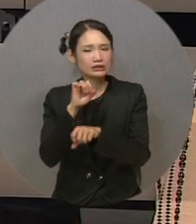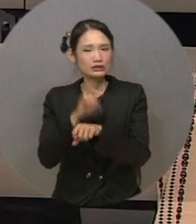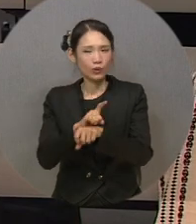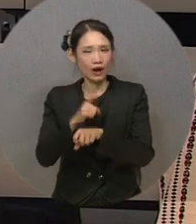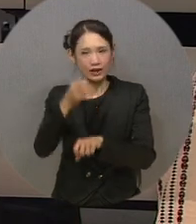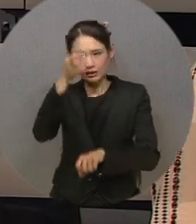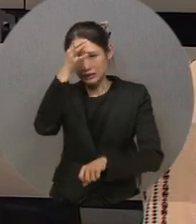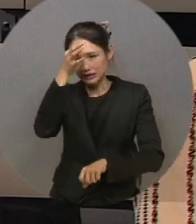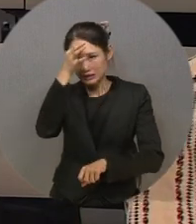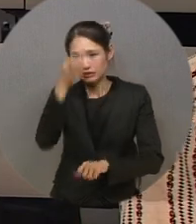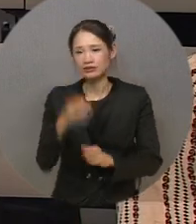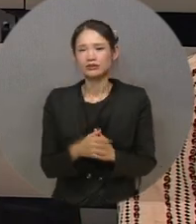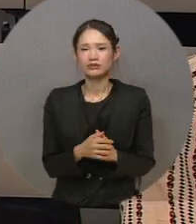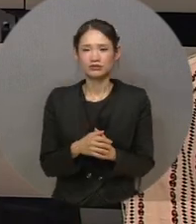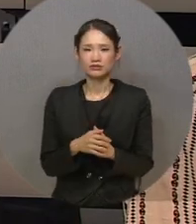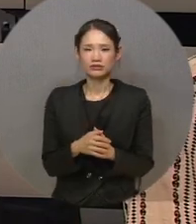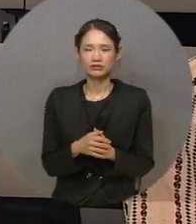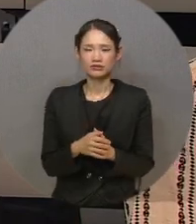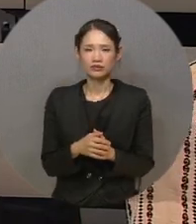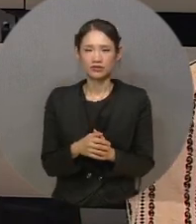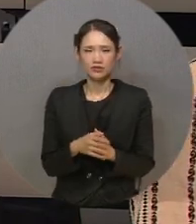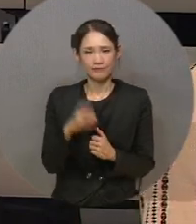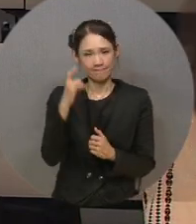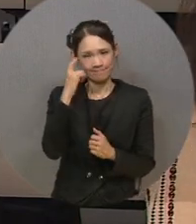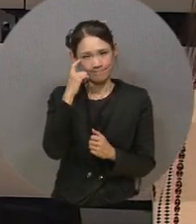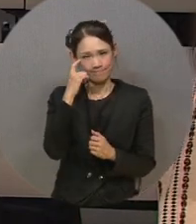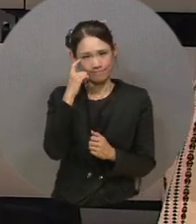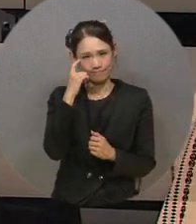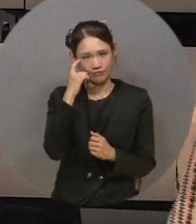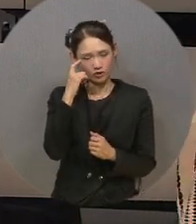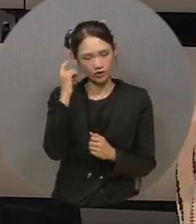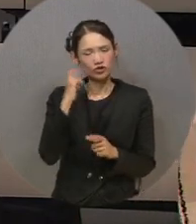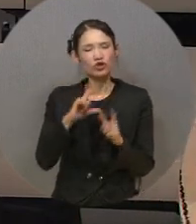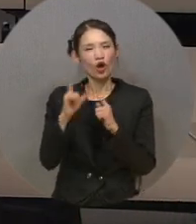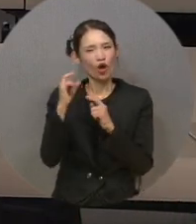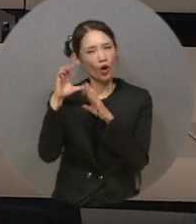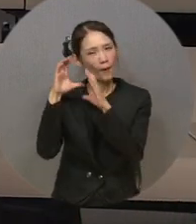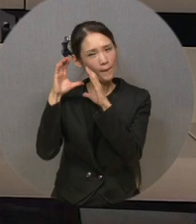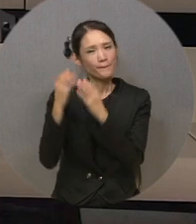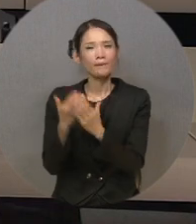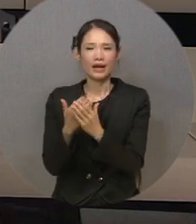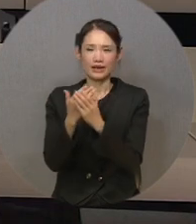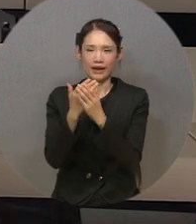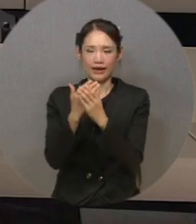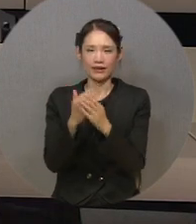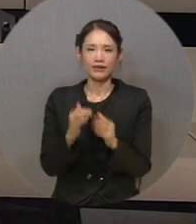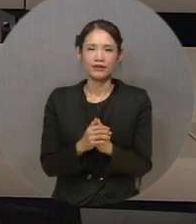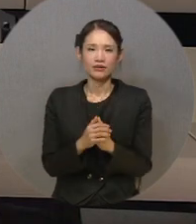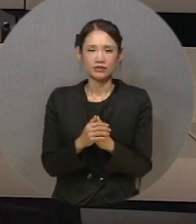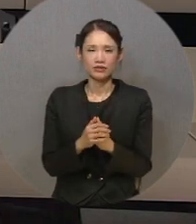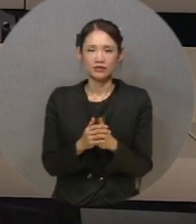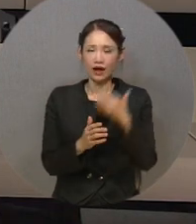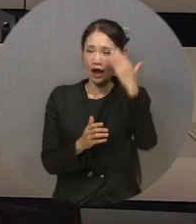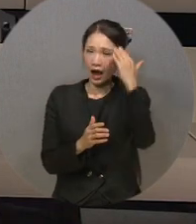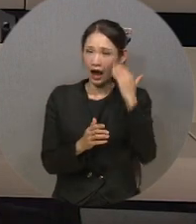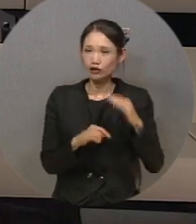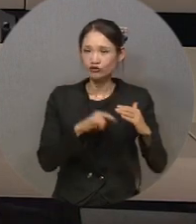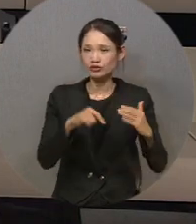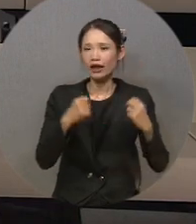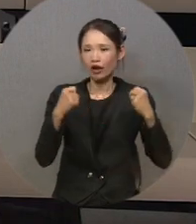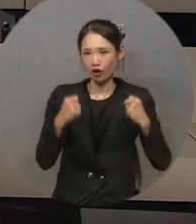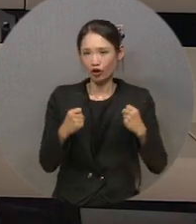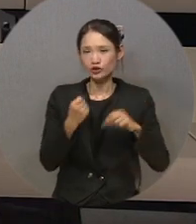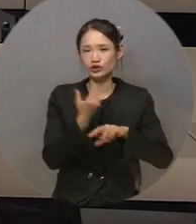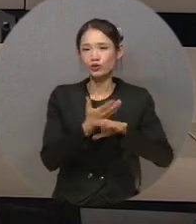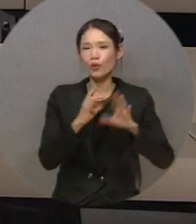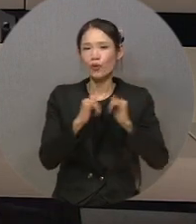특화된 기능이 있다고 생각 발달이 된다라고 생각을 합니다. 그 한국 내 거주하는 유학생,